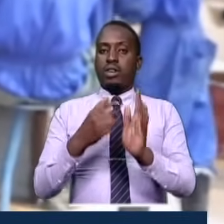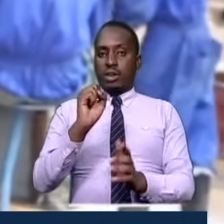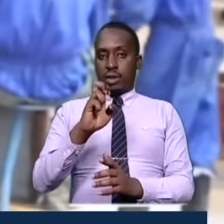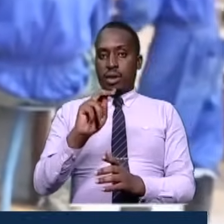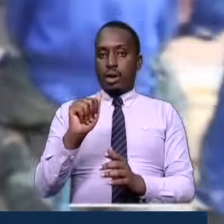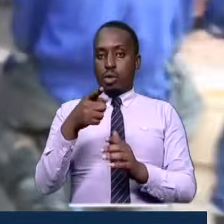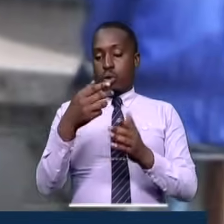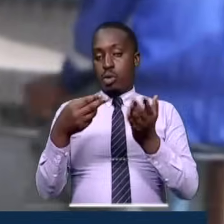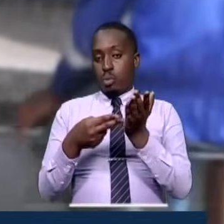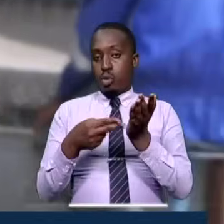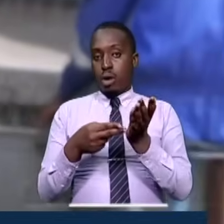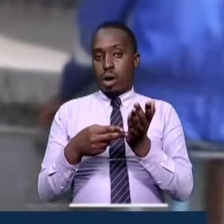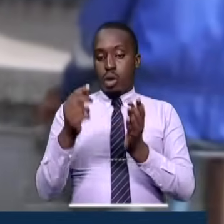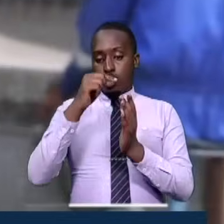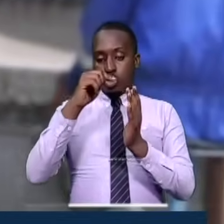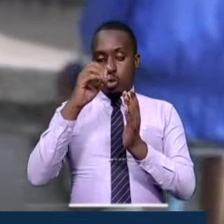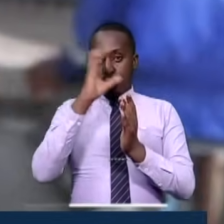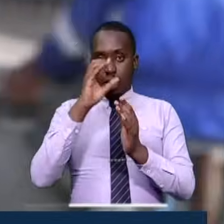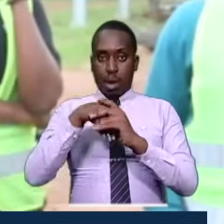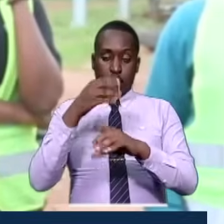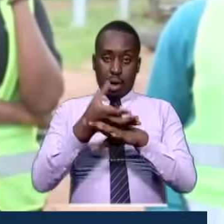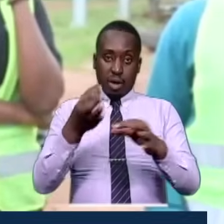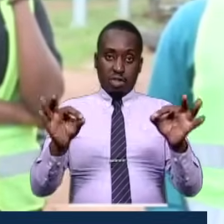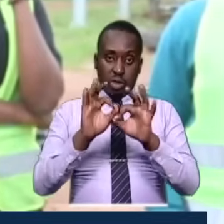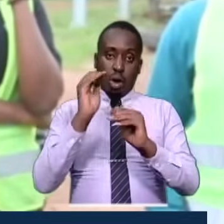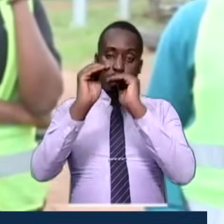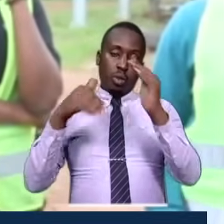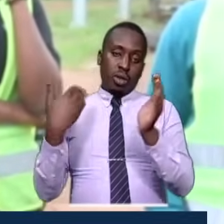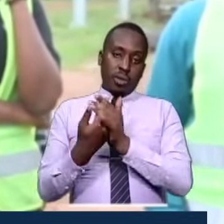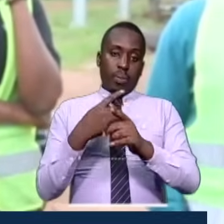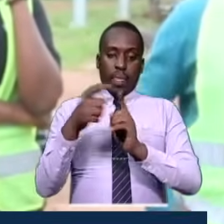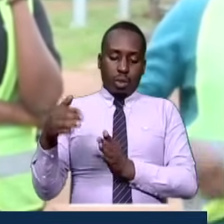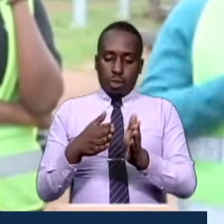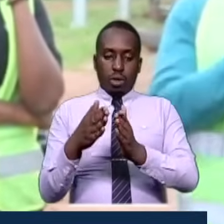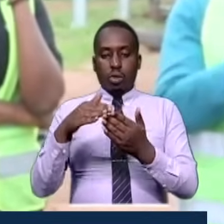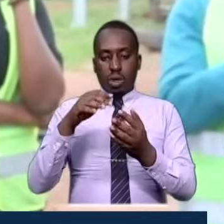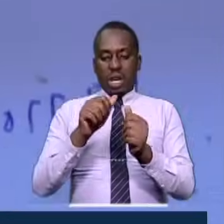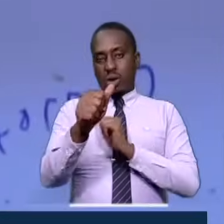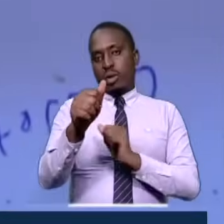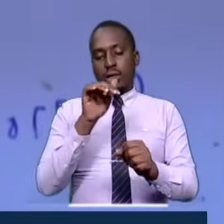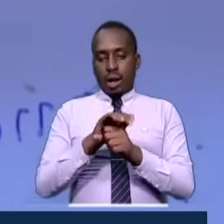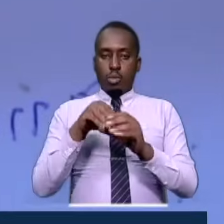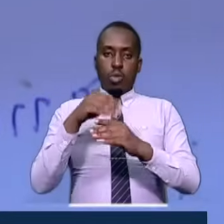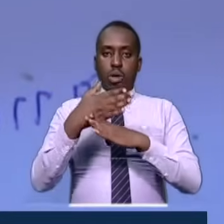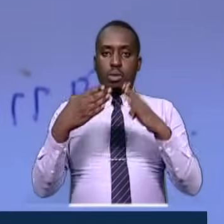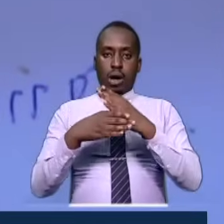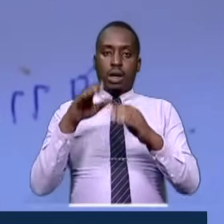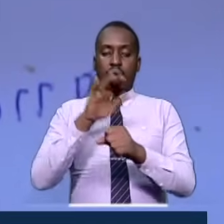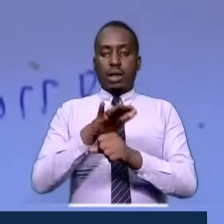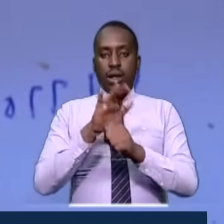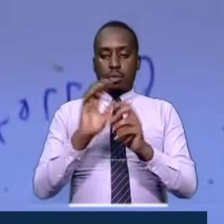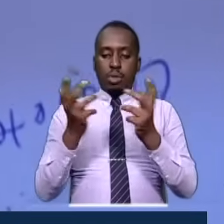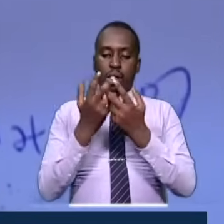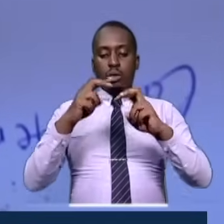mwuga w'ubucukuzi bw'amabuye y'agaciro n'ubwo hari urwego umaze kugeraho ariko ngo urugendo ruracyari rurerure mu kwiyubaka cyane cyane mu bijyanye